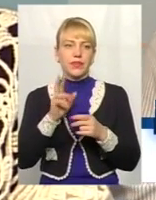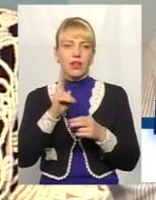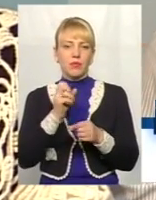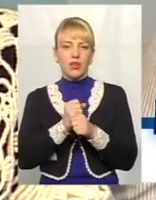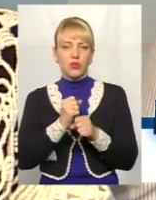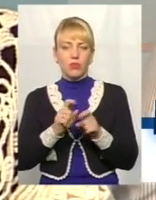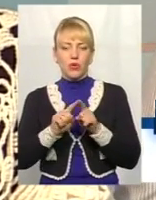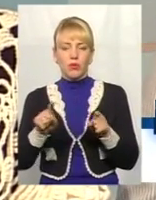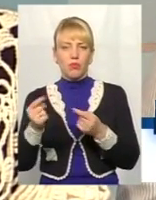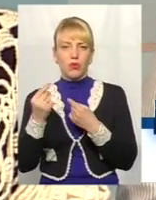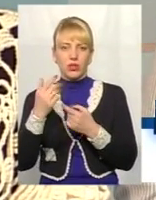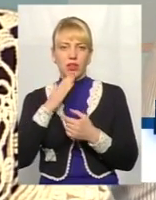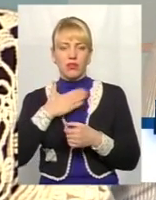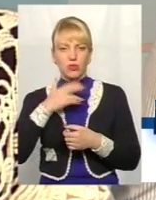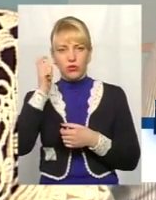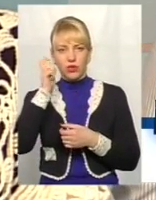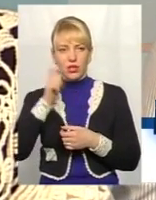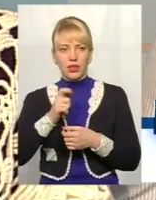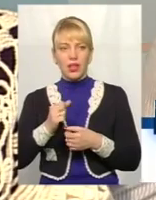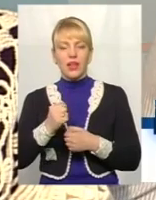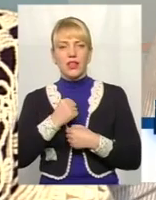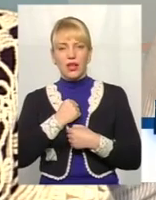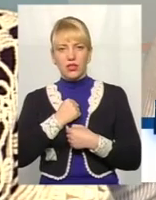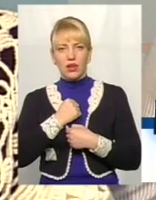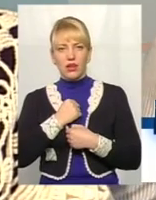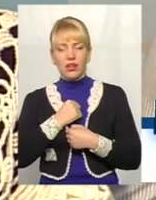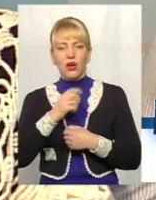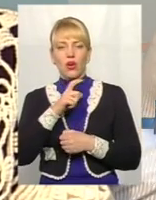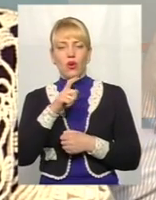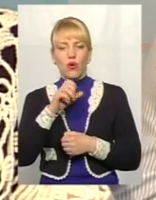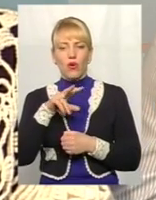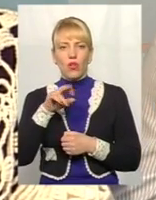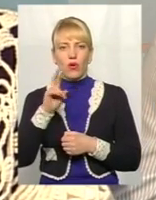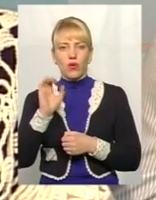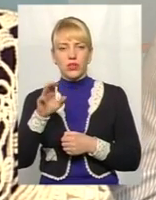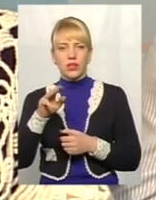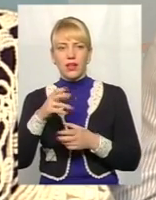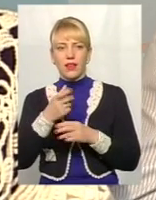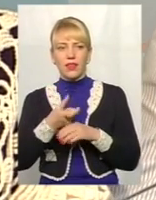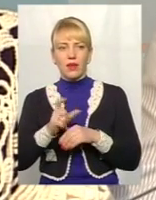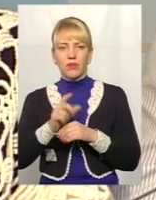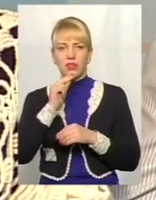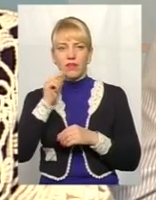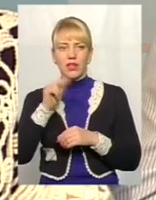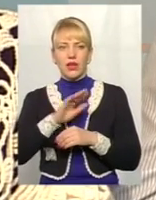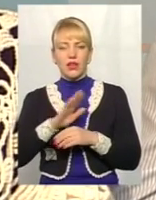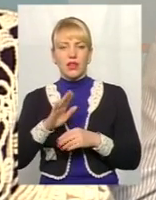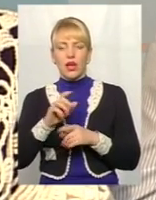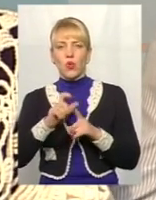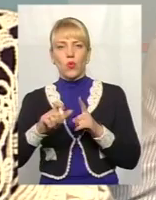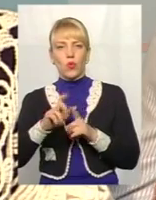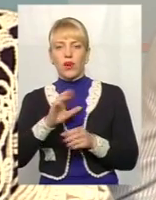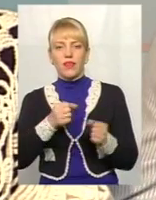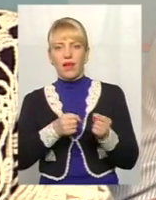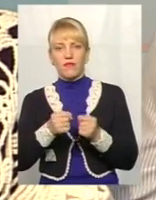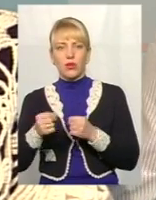пропаганди, яка йде супроти нашої країни. На превеликий жаль, в Голокості найбільше винні не кулі, не автомати, не, наприклад,